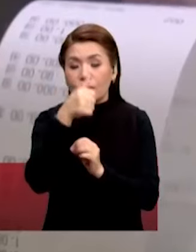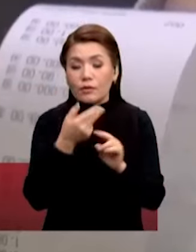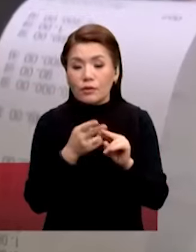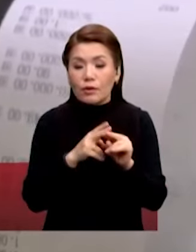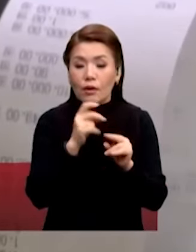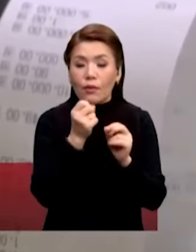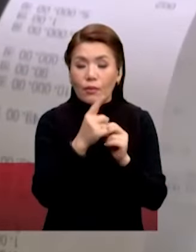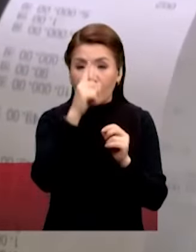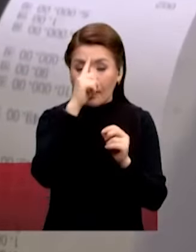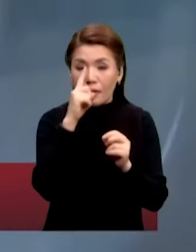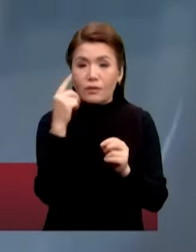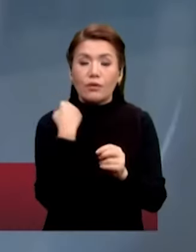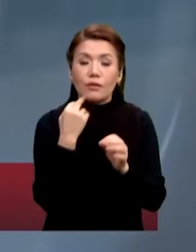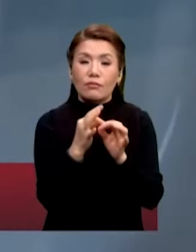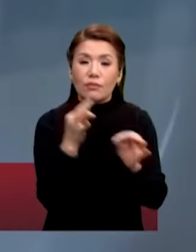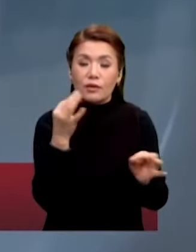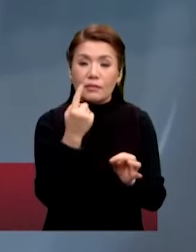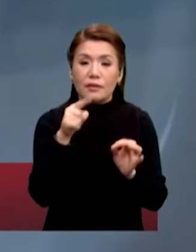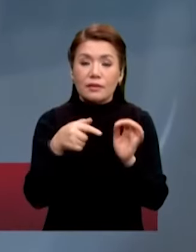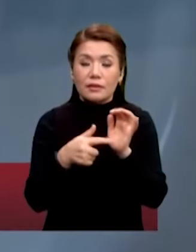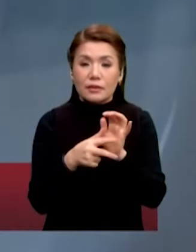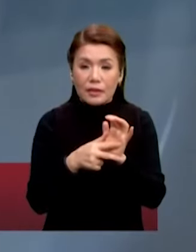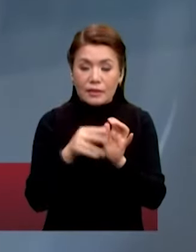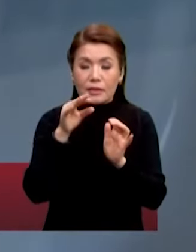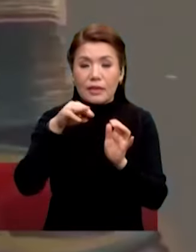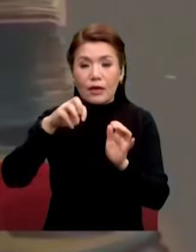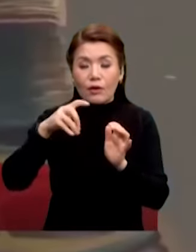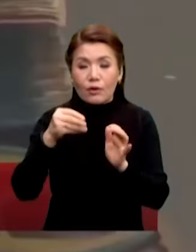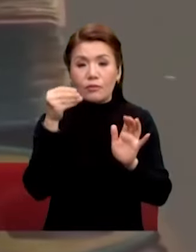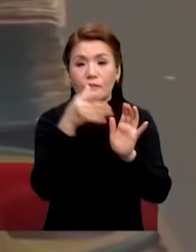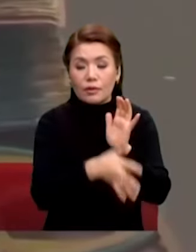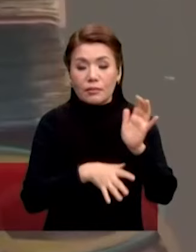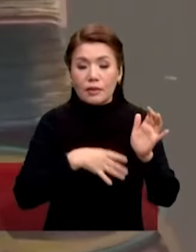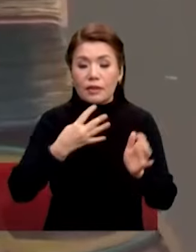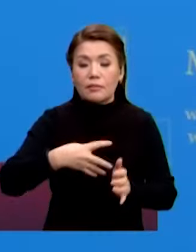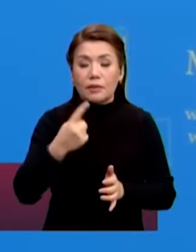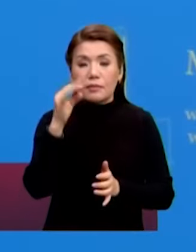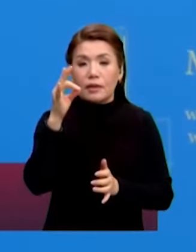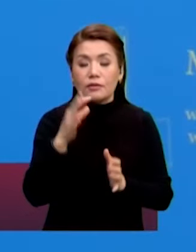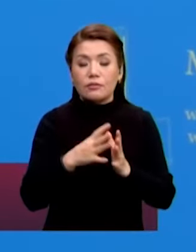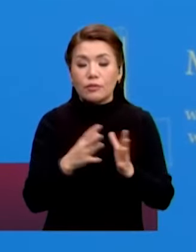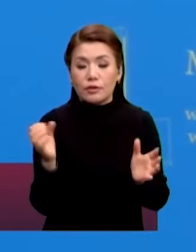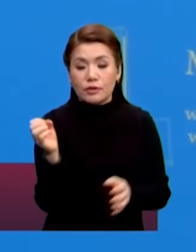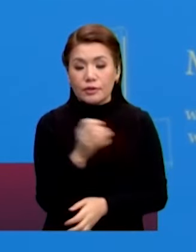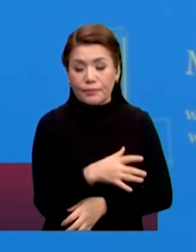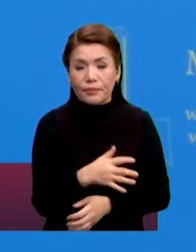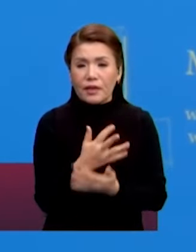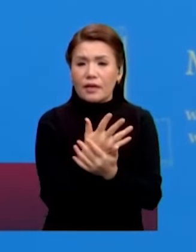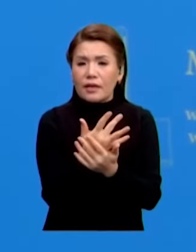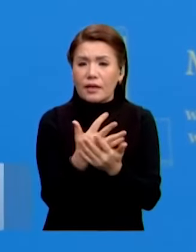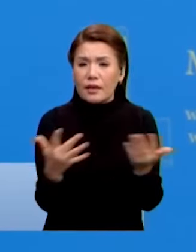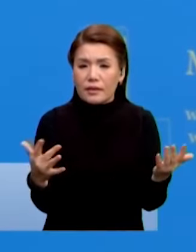айда бұл қарыздарды қайтаруға 1,8 триллион теңге жұмсалған. Бұл 1 жыл бұрынғыдан 41% көп. Әртүрлі валютада шығарылады. Бірақ